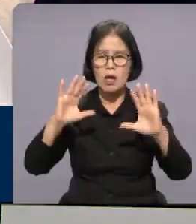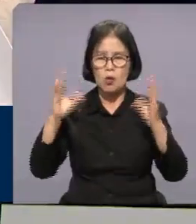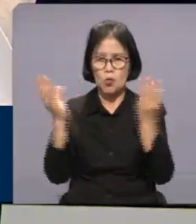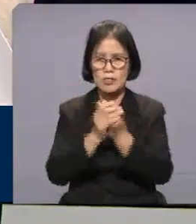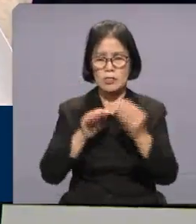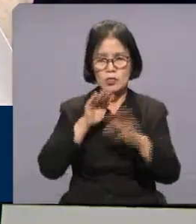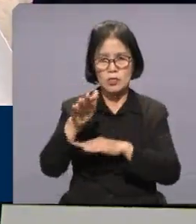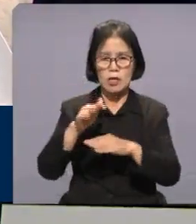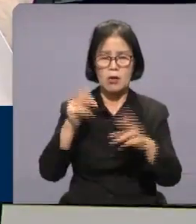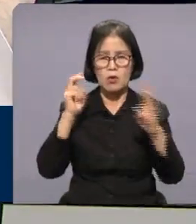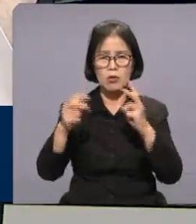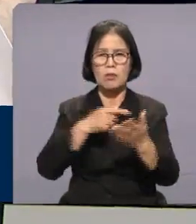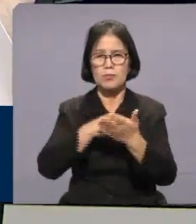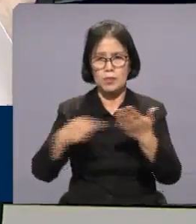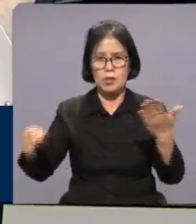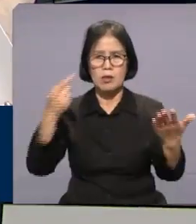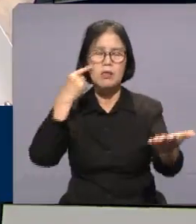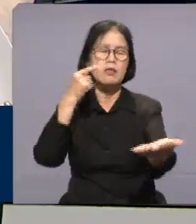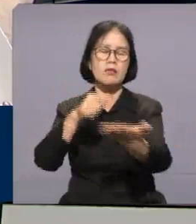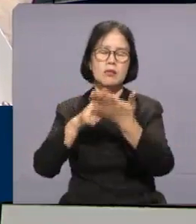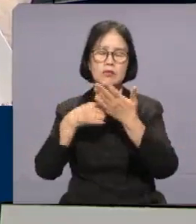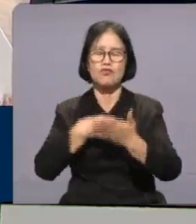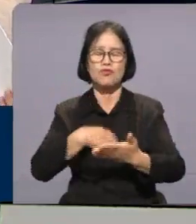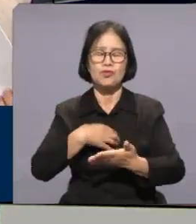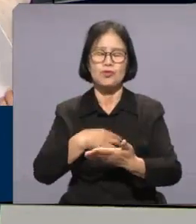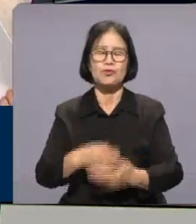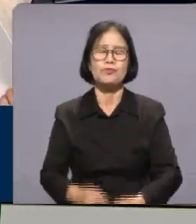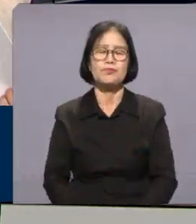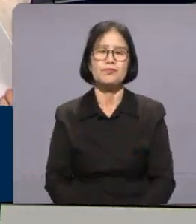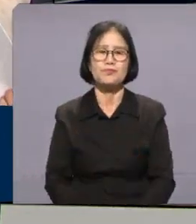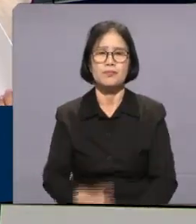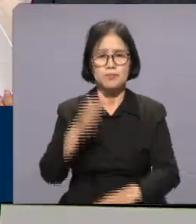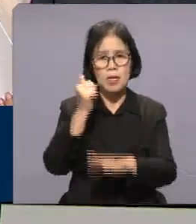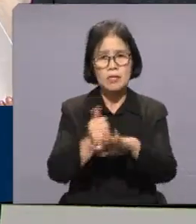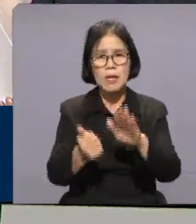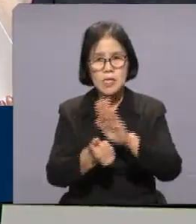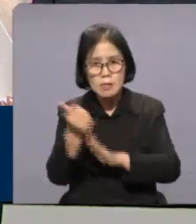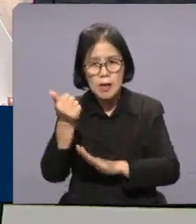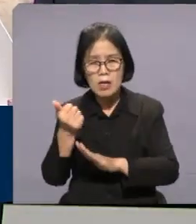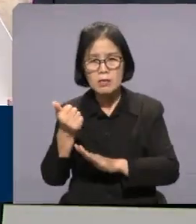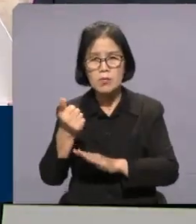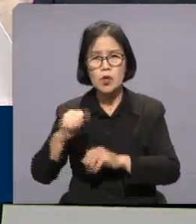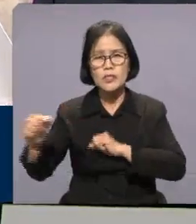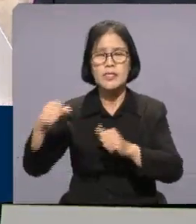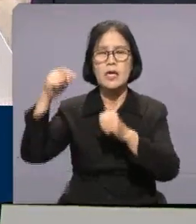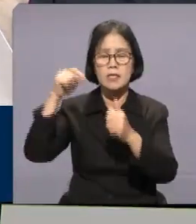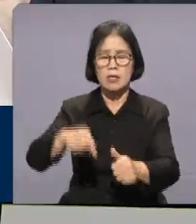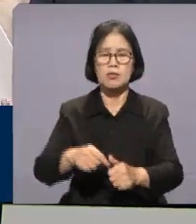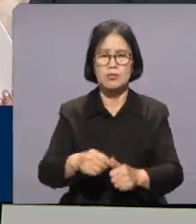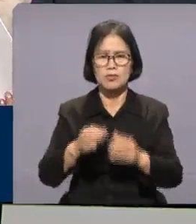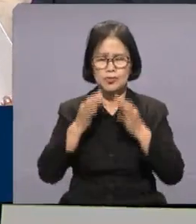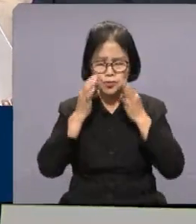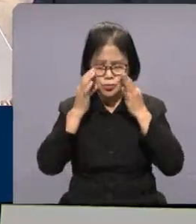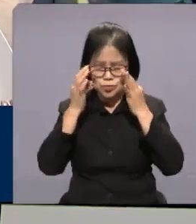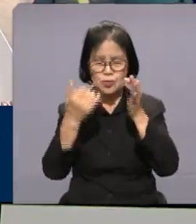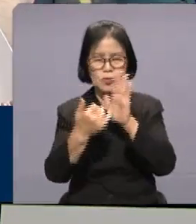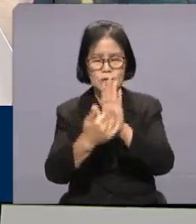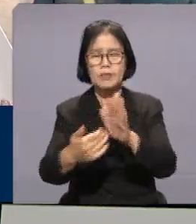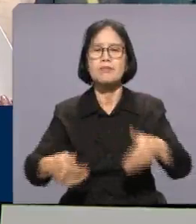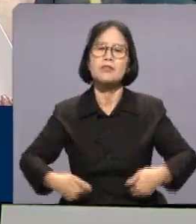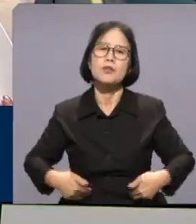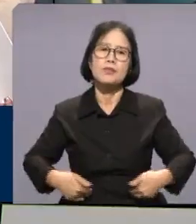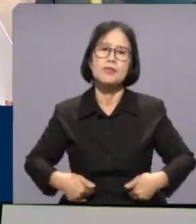업계의 피해가 가시화 될 것이라는 우려가 나오고 있습니다 마지막 희망은 시행령인데 총력 대응이 필요해 보입니다